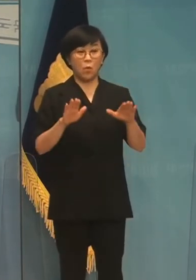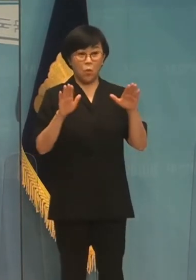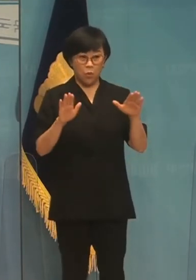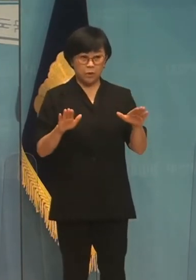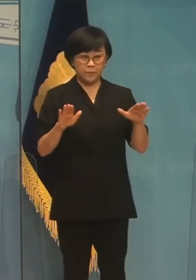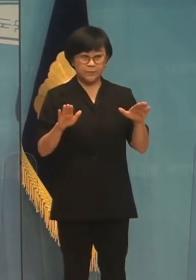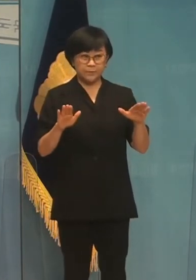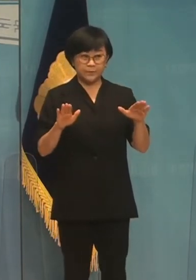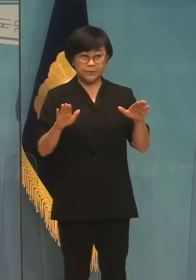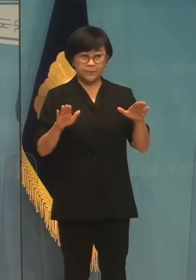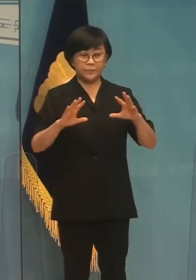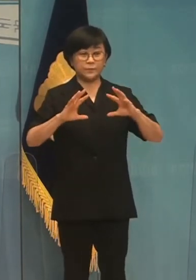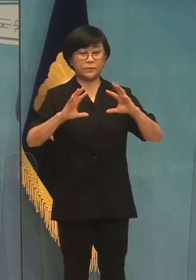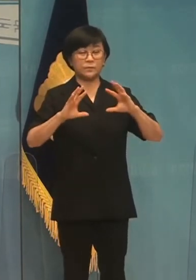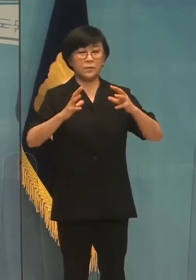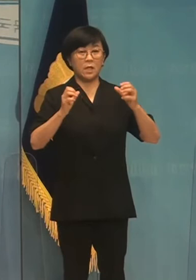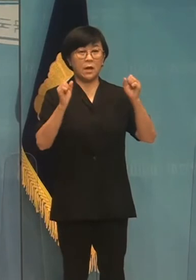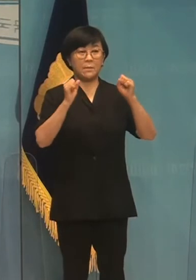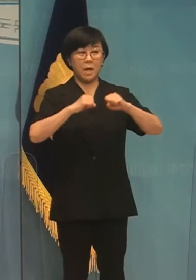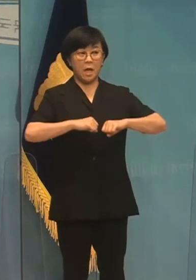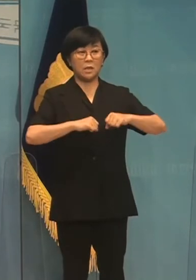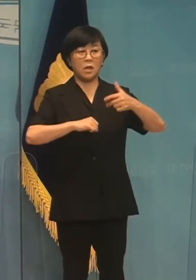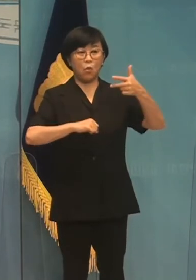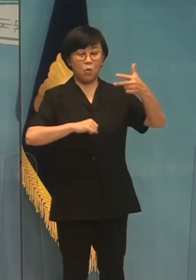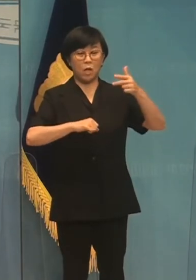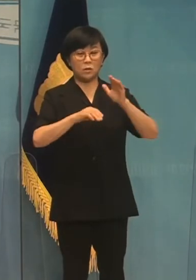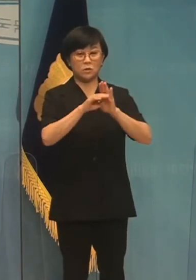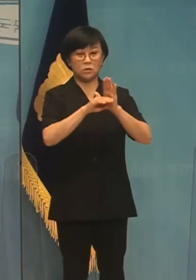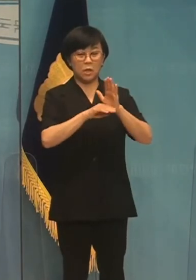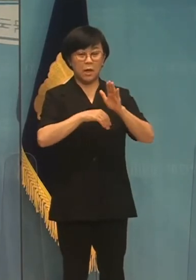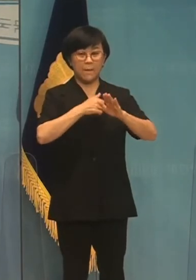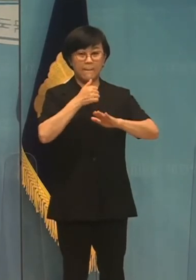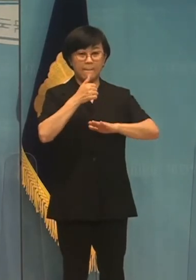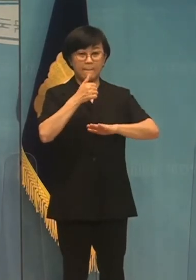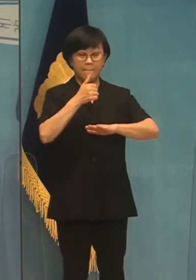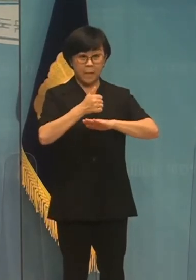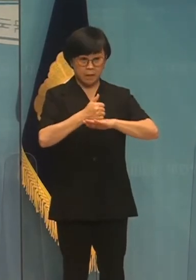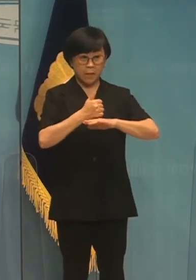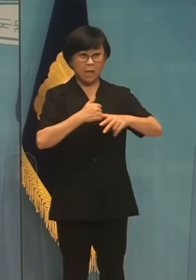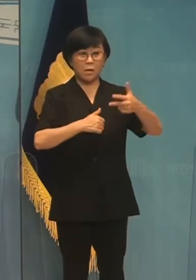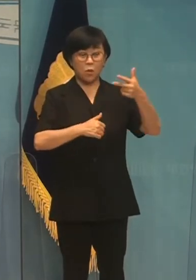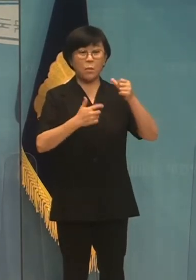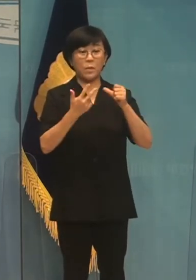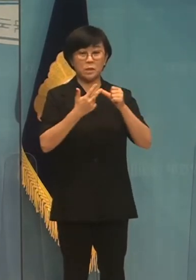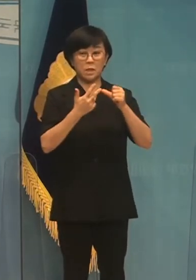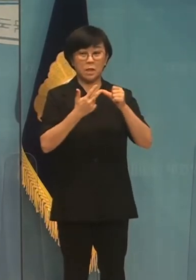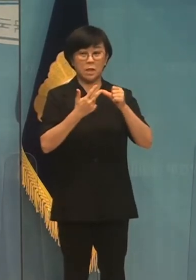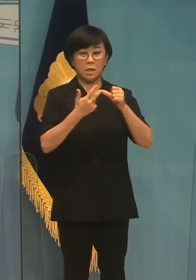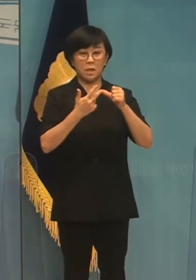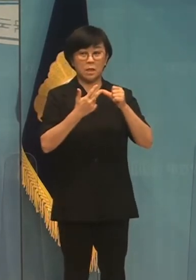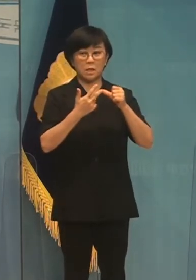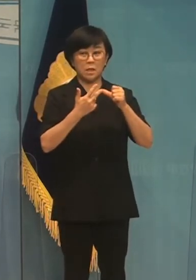오늘은 망국칠적 가운데 맨 끝인